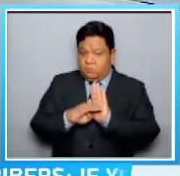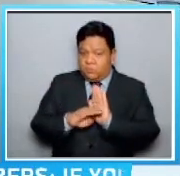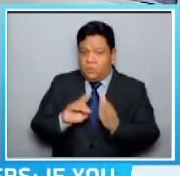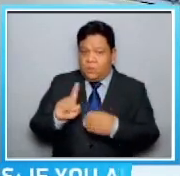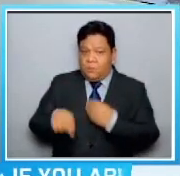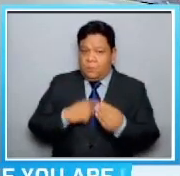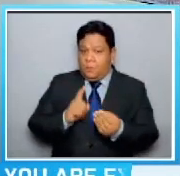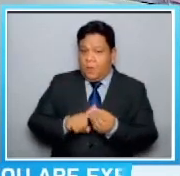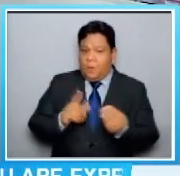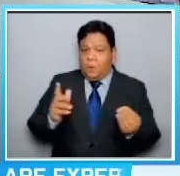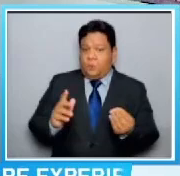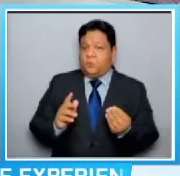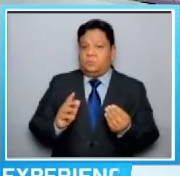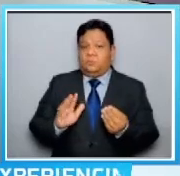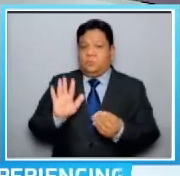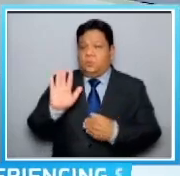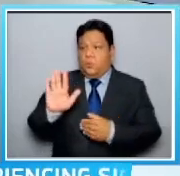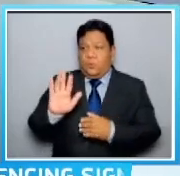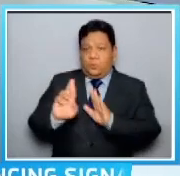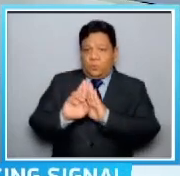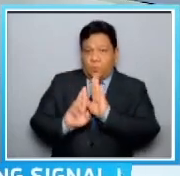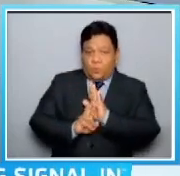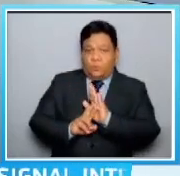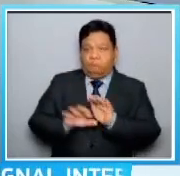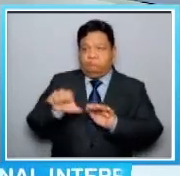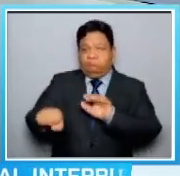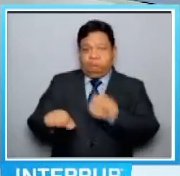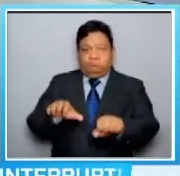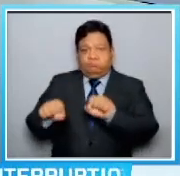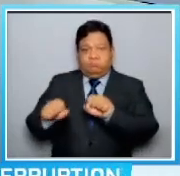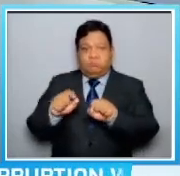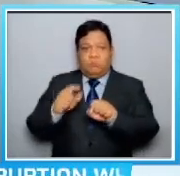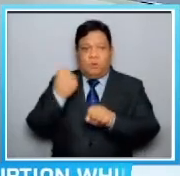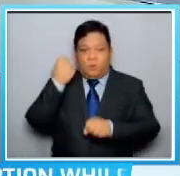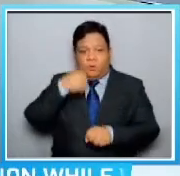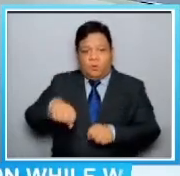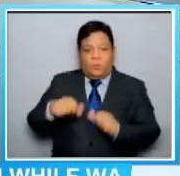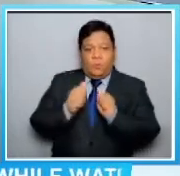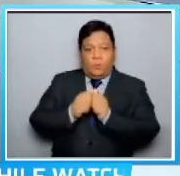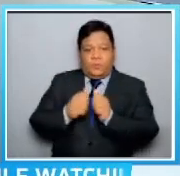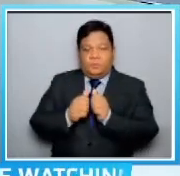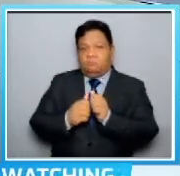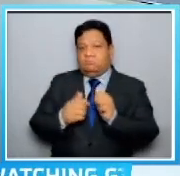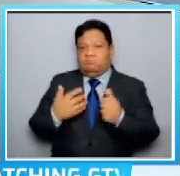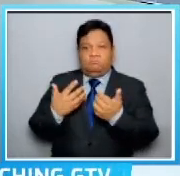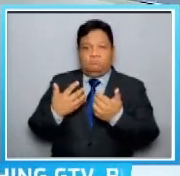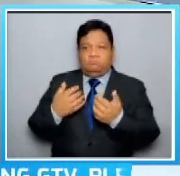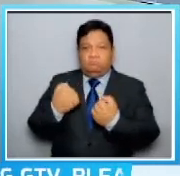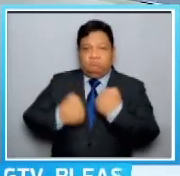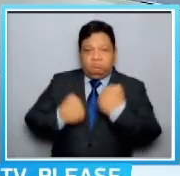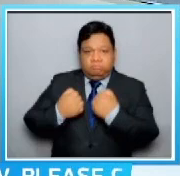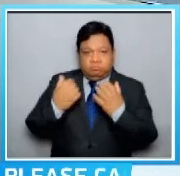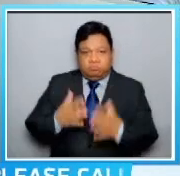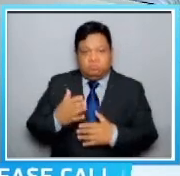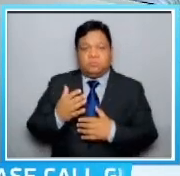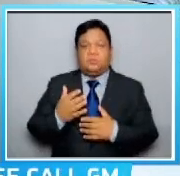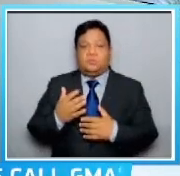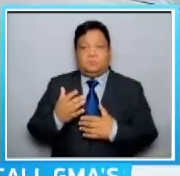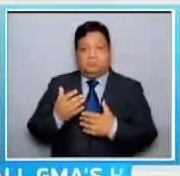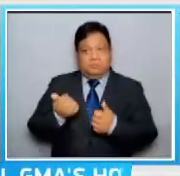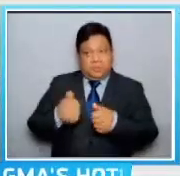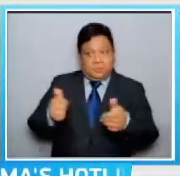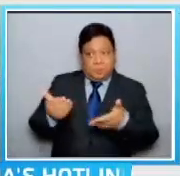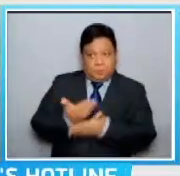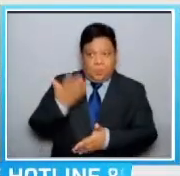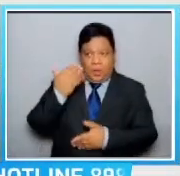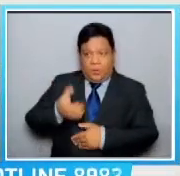inyong traffic apprehension na gagawin? Ngayon pong may TRO muna itong NCAP, no? Wala naman po siguro, Ma'am Connie,